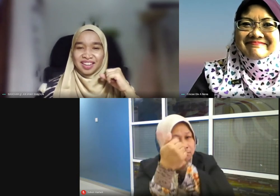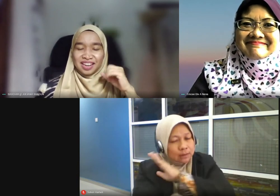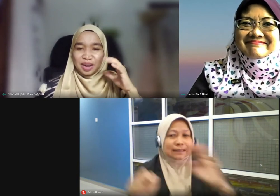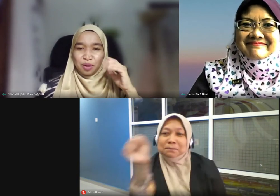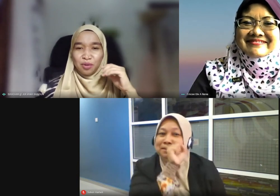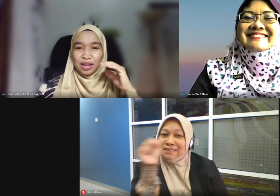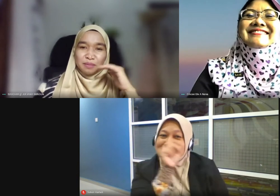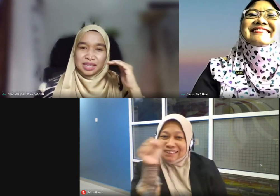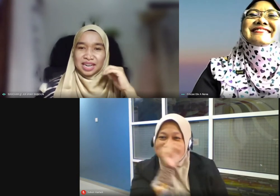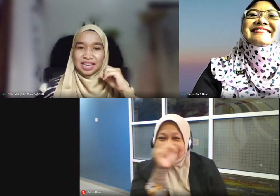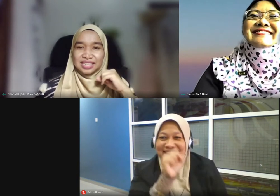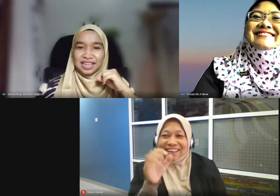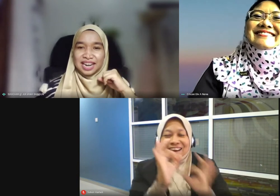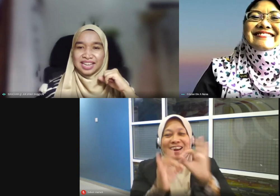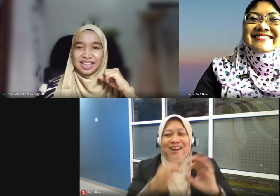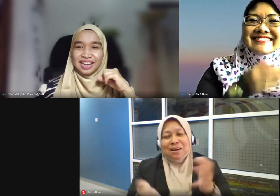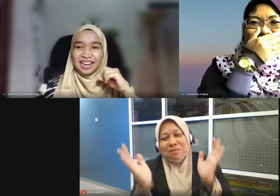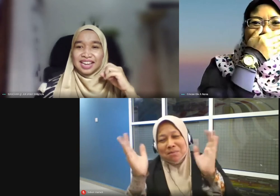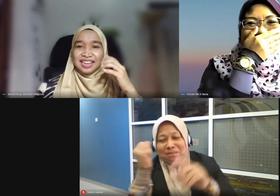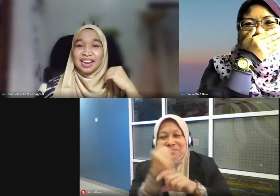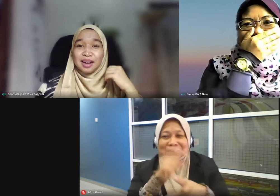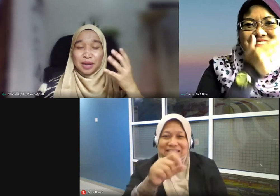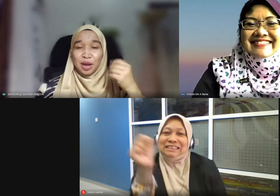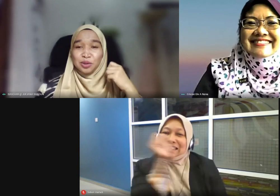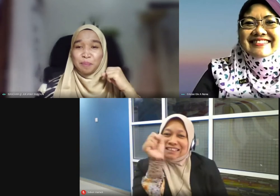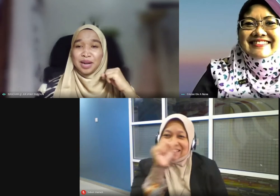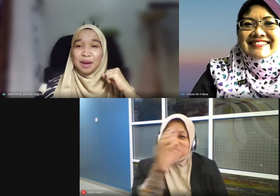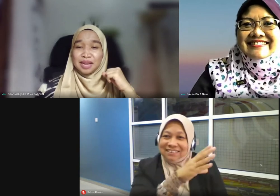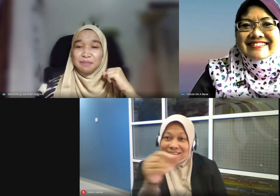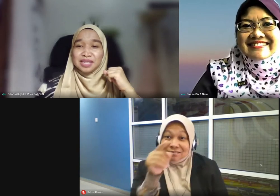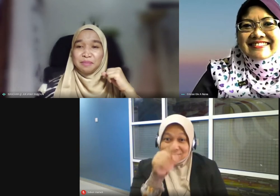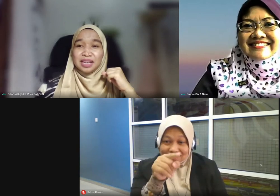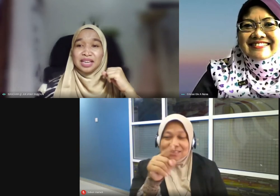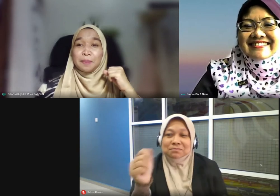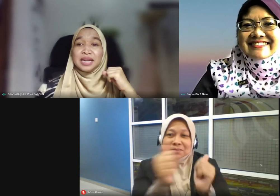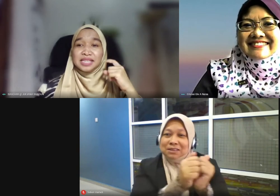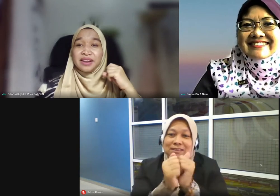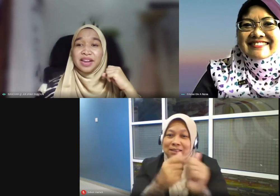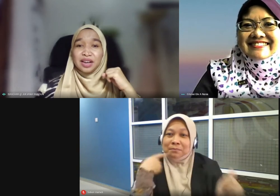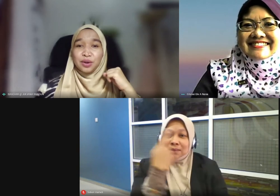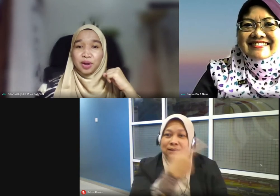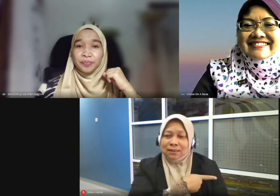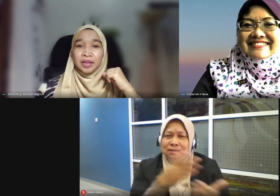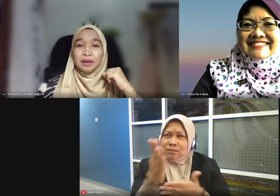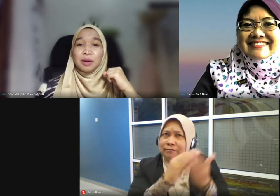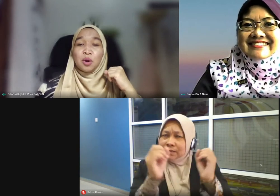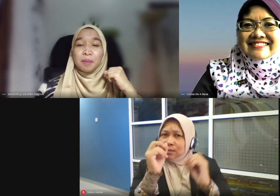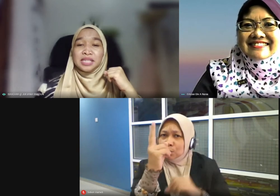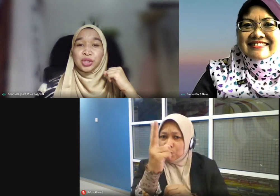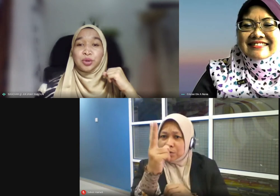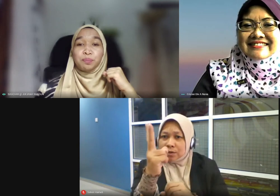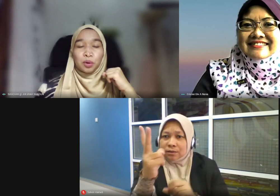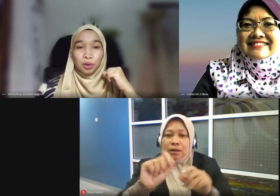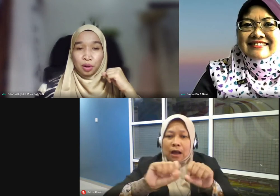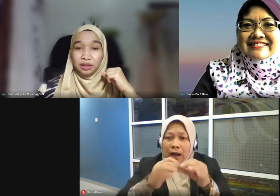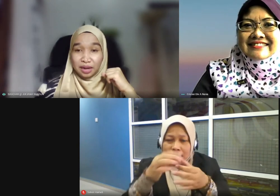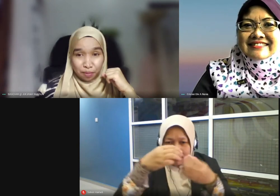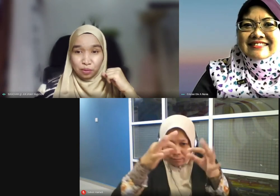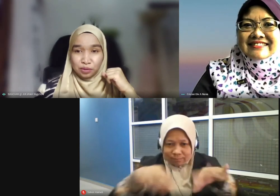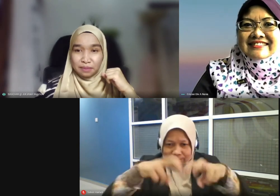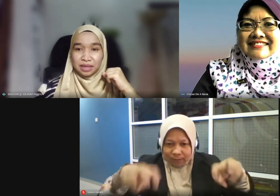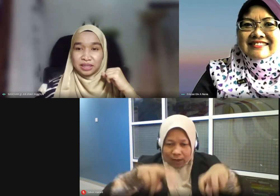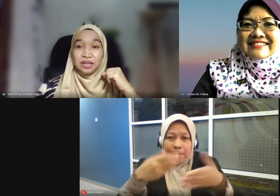ya. Kalau borak-borak mesti akan ada selit nyanyian. Dan beliau juga pernah bersama-sama dengan kita pada siri yang kedua, mengupas isu